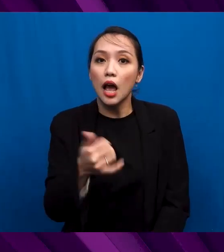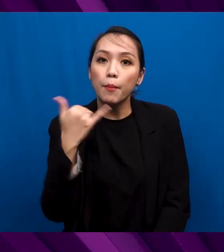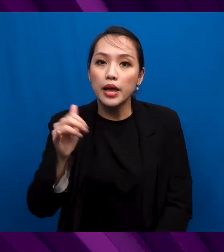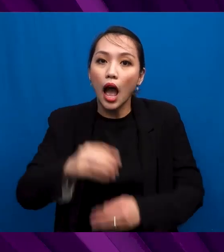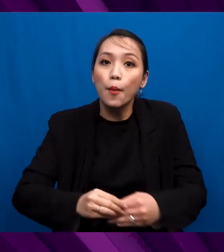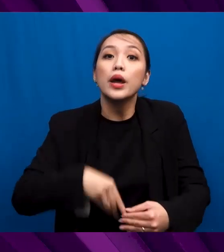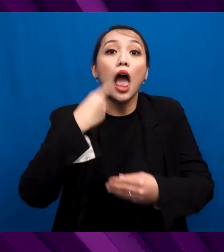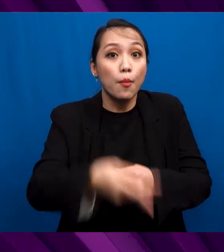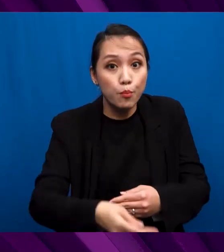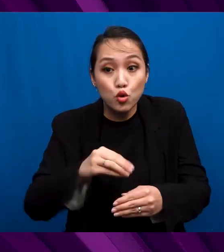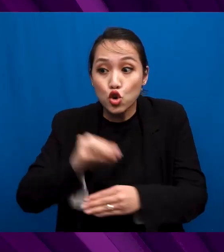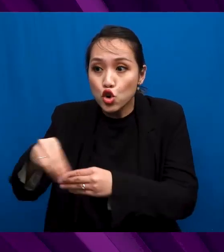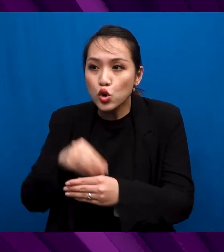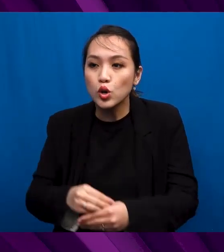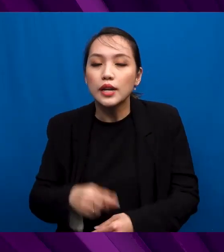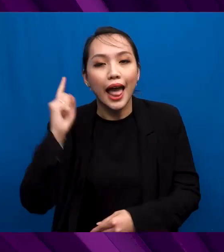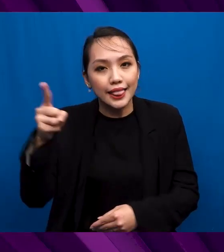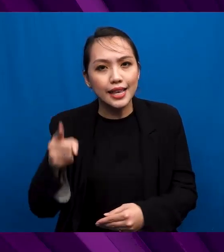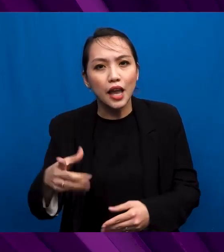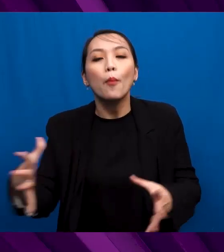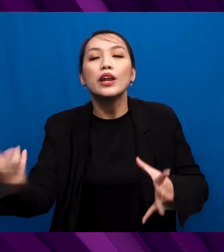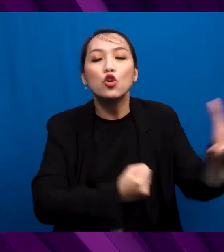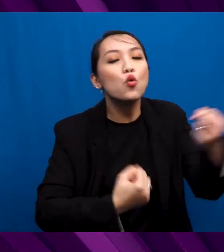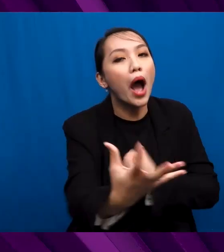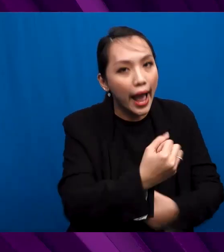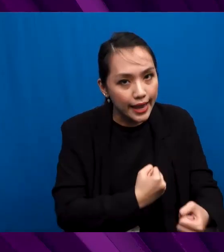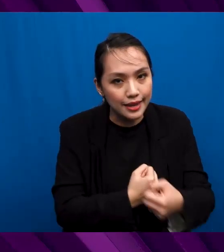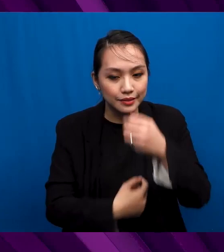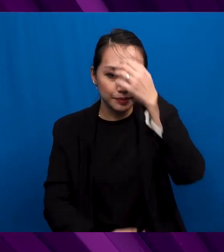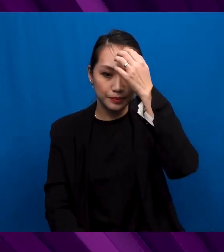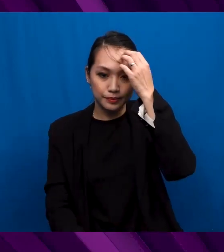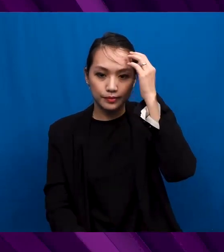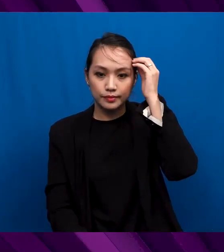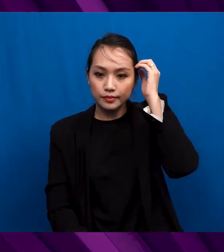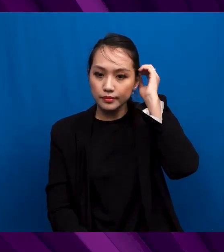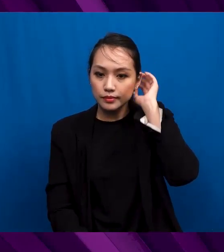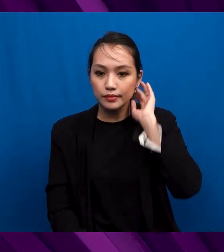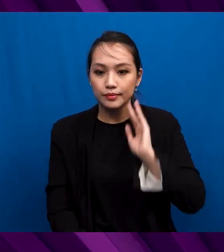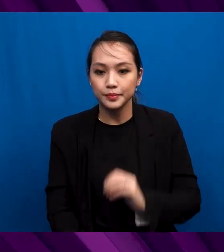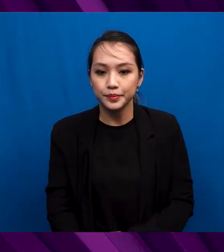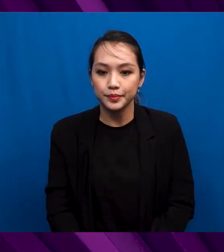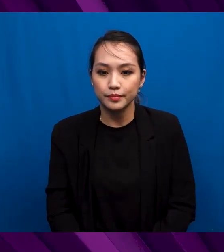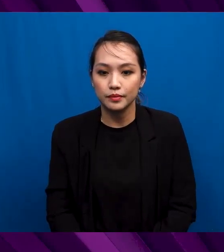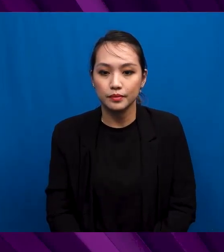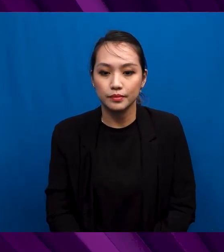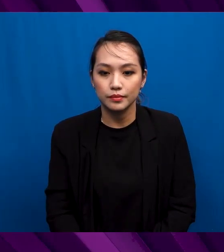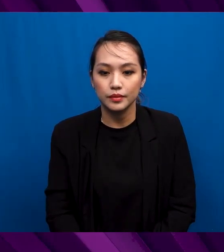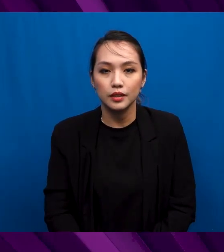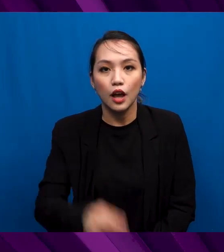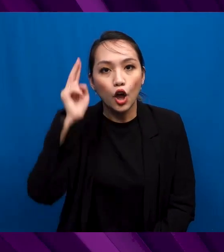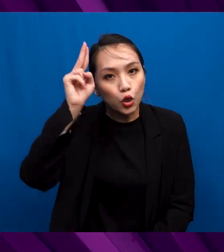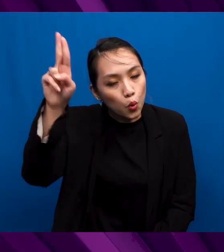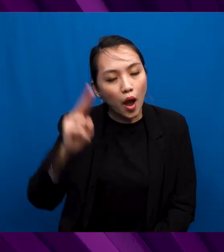tabur. Ruben ini main-main dengan hak kesulungannya. Tapi Tuhan tetap memperhatikan gengsinya,